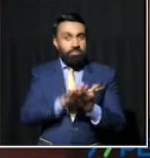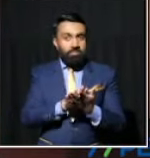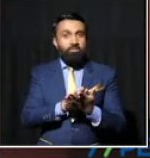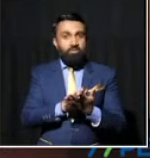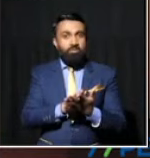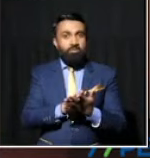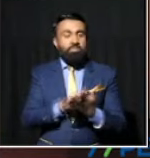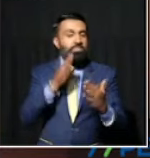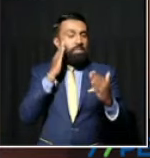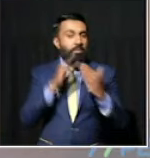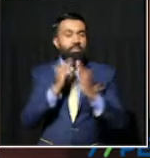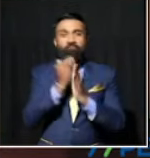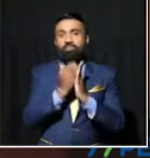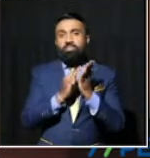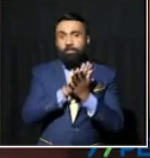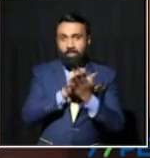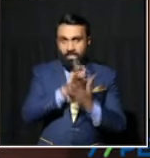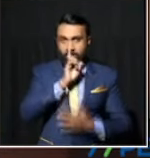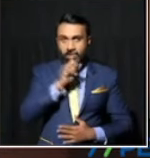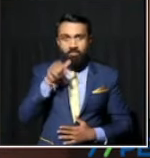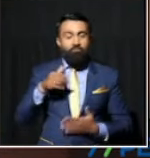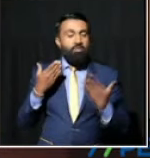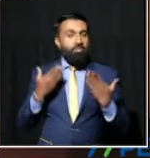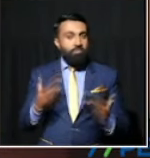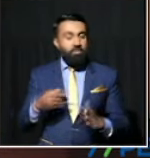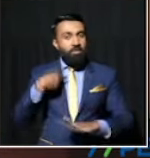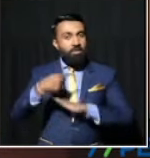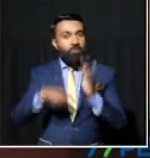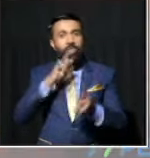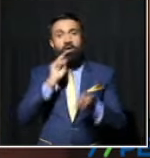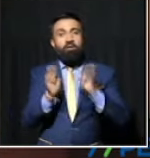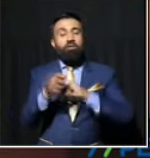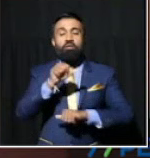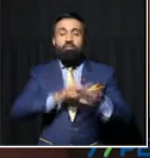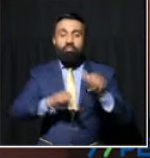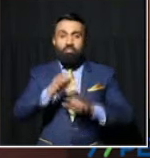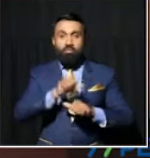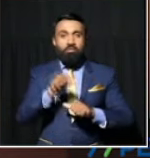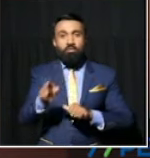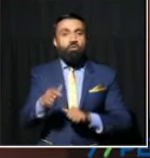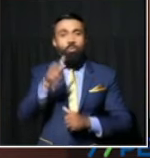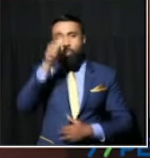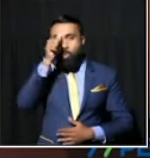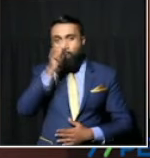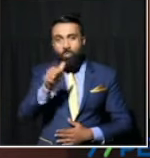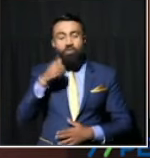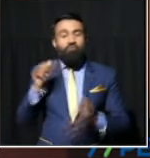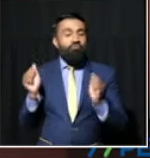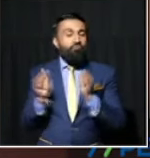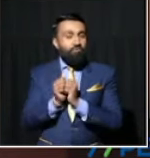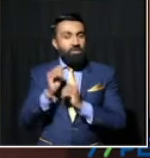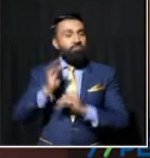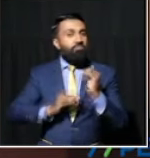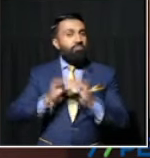යෝජනාව පිළිබඳව කරුණු පැහැදිලි කරන්නටත් වර්තමාන ශ්‍රී ලංකා ක්‍රිකට් ආයතනයේ තිබෙන අන්ත දූෂිත ක්‍රියාකලාපය